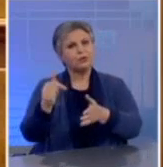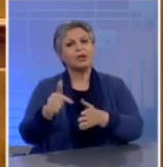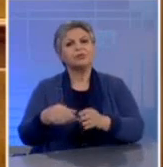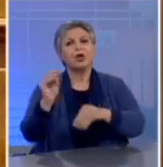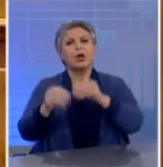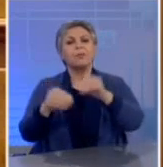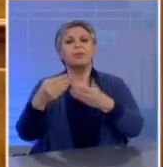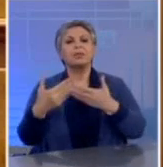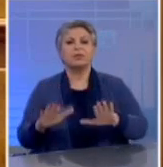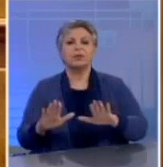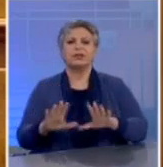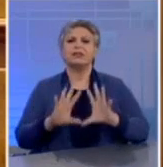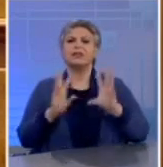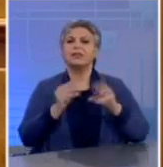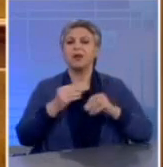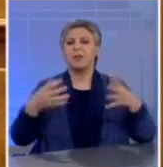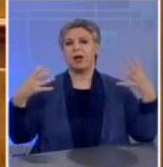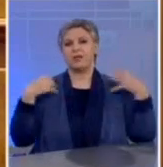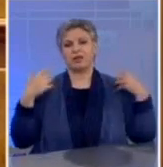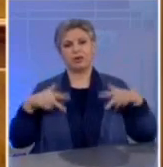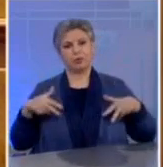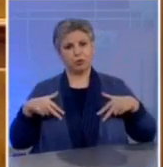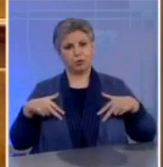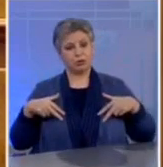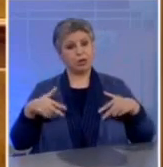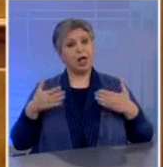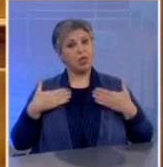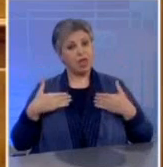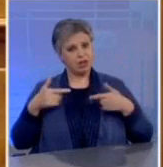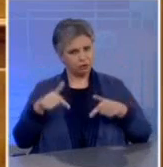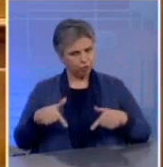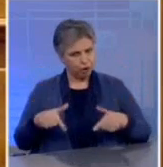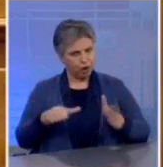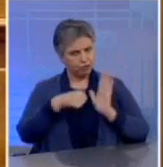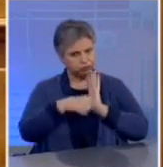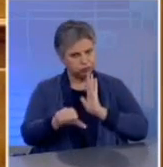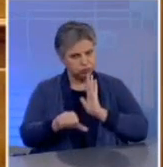Εάν λοιπόν θέλετε να το καταργήσουμε τώρα, δεσμευτείτε όλα τα κόμματα να το καταργήσουμε.